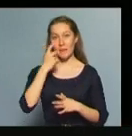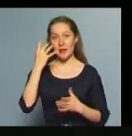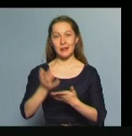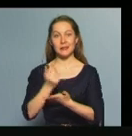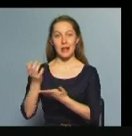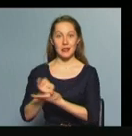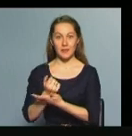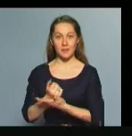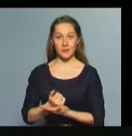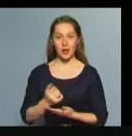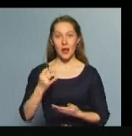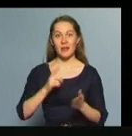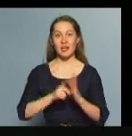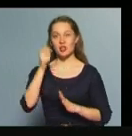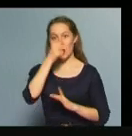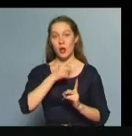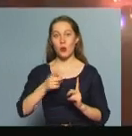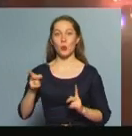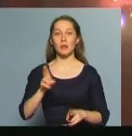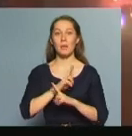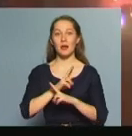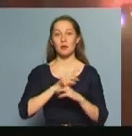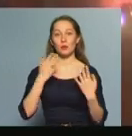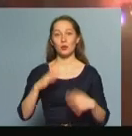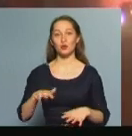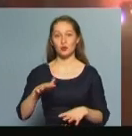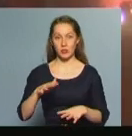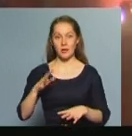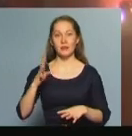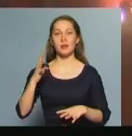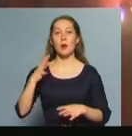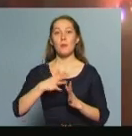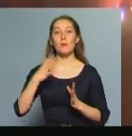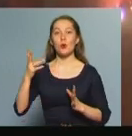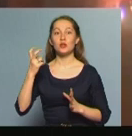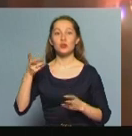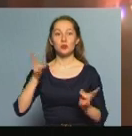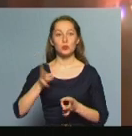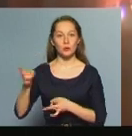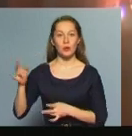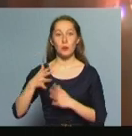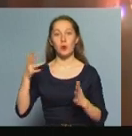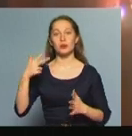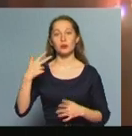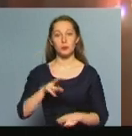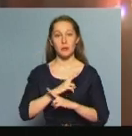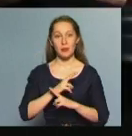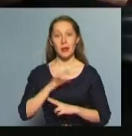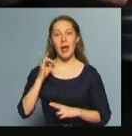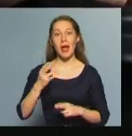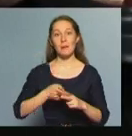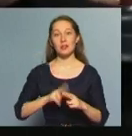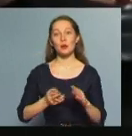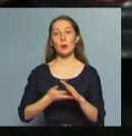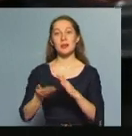нетрезвых водителей с начала года уже погибло 30 человек. Более 200 получили травмы. МВД призывает всех жителей республики не